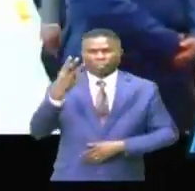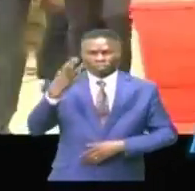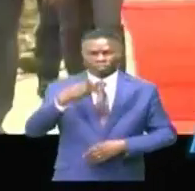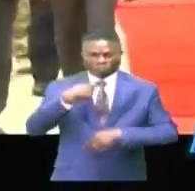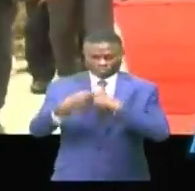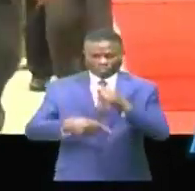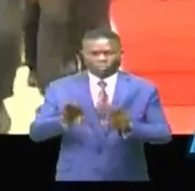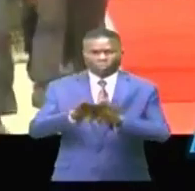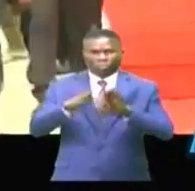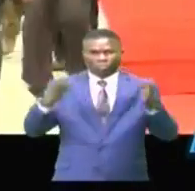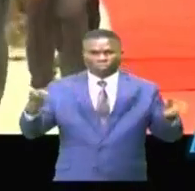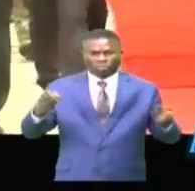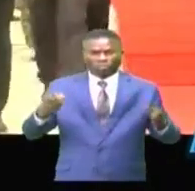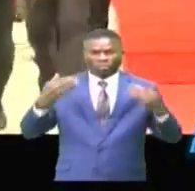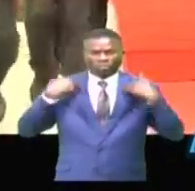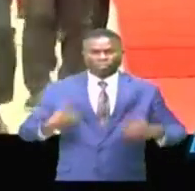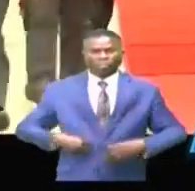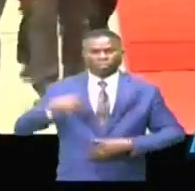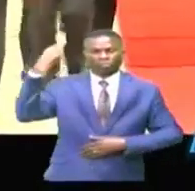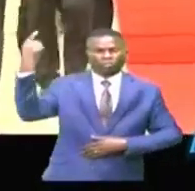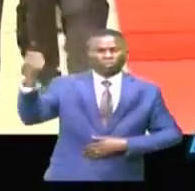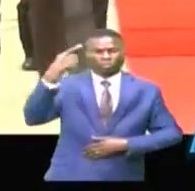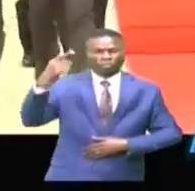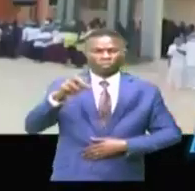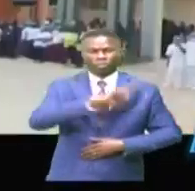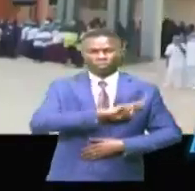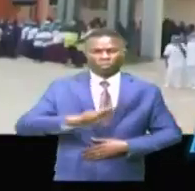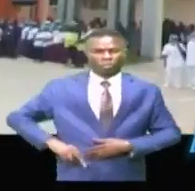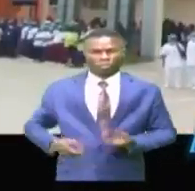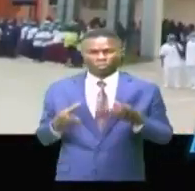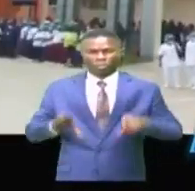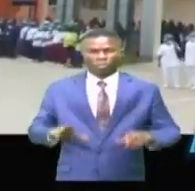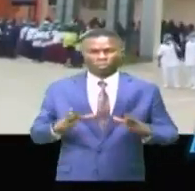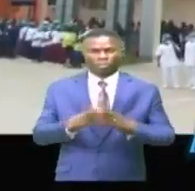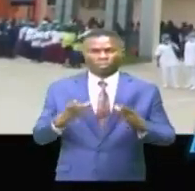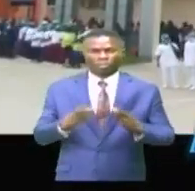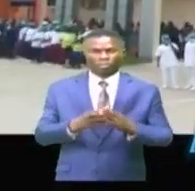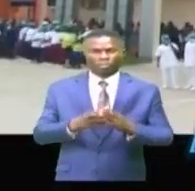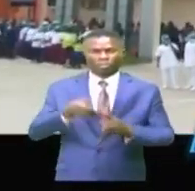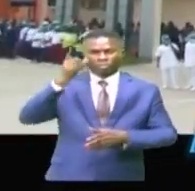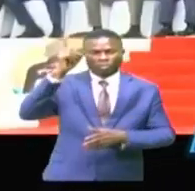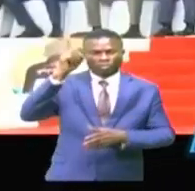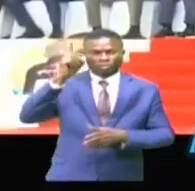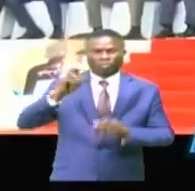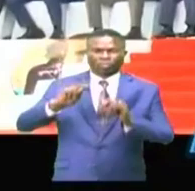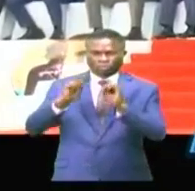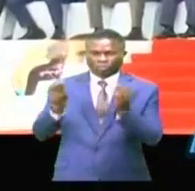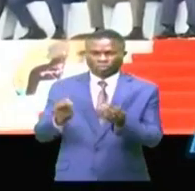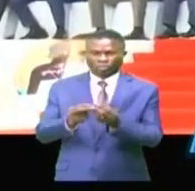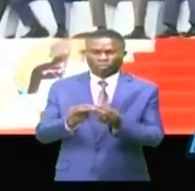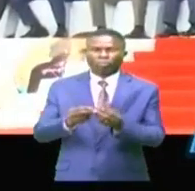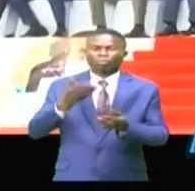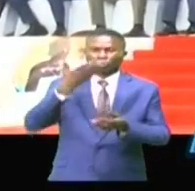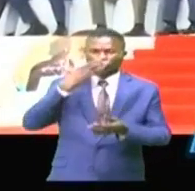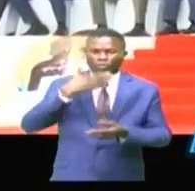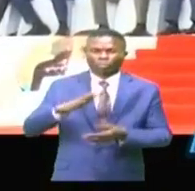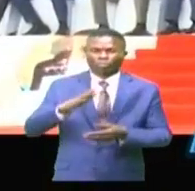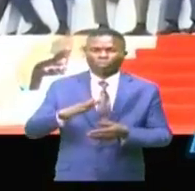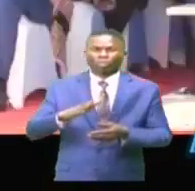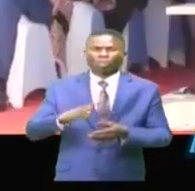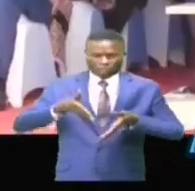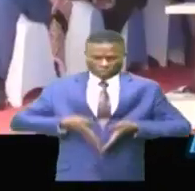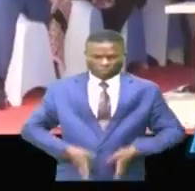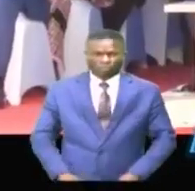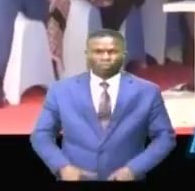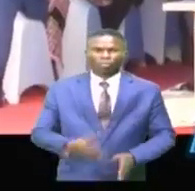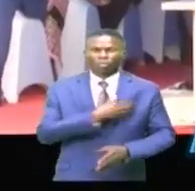officiel de la couverture santé universelle à RDC avec comme premier paquet de soins la gratuité de la